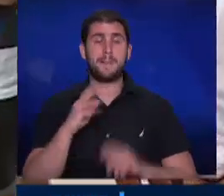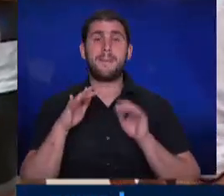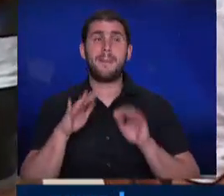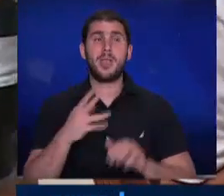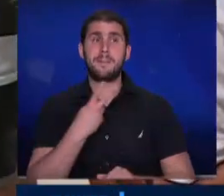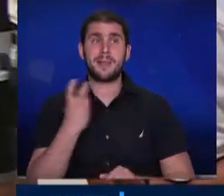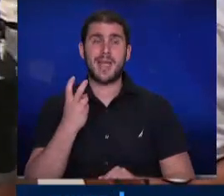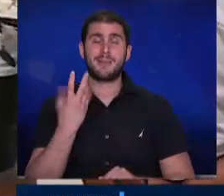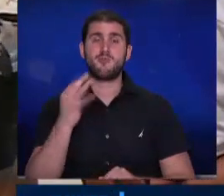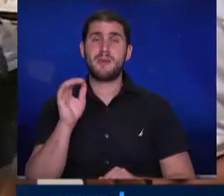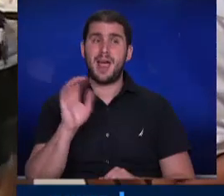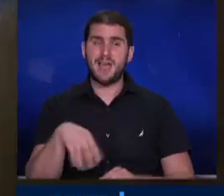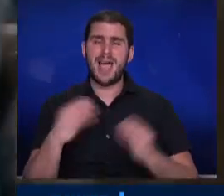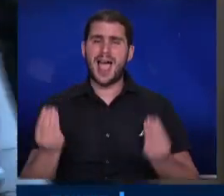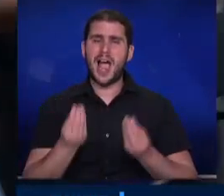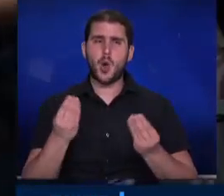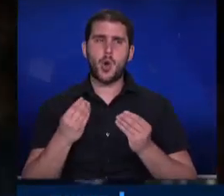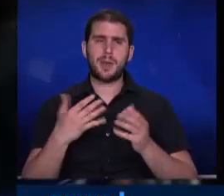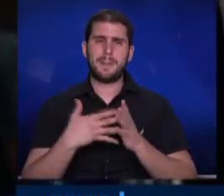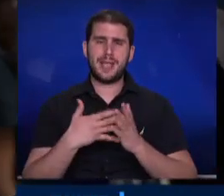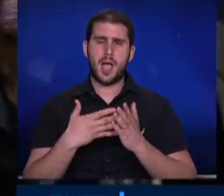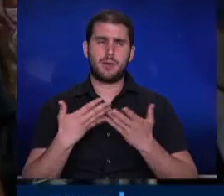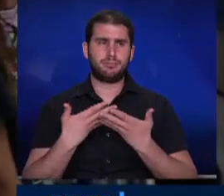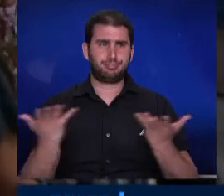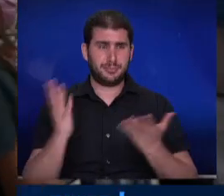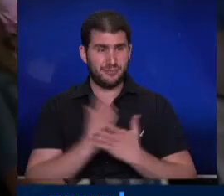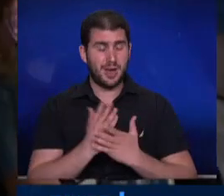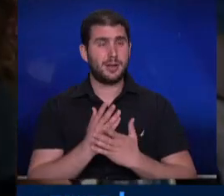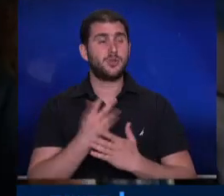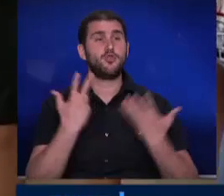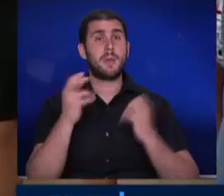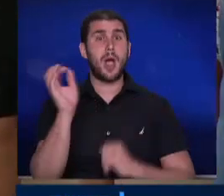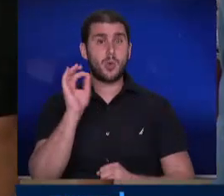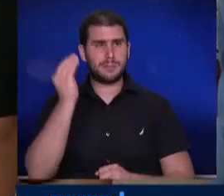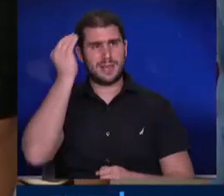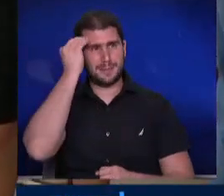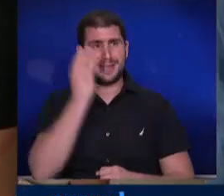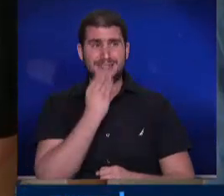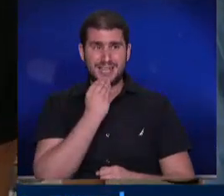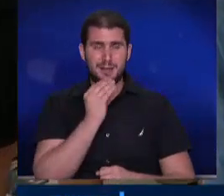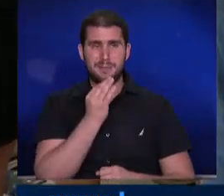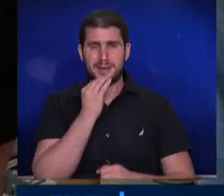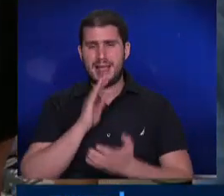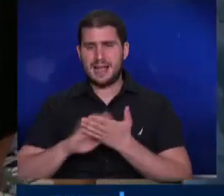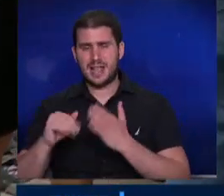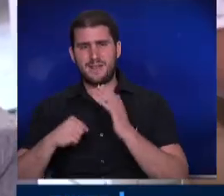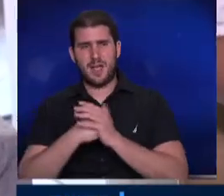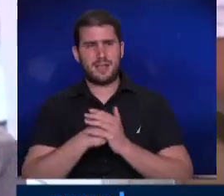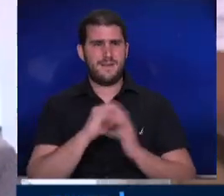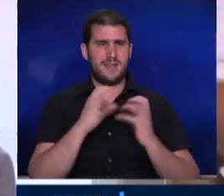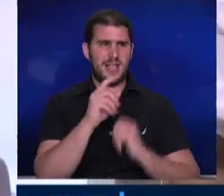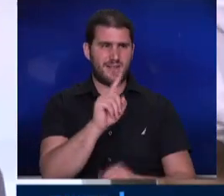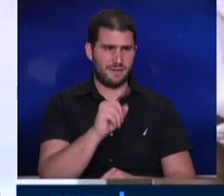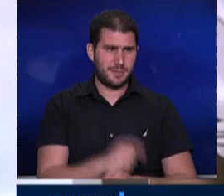ו-250 אלף ערכות בדיקה חולקו, הענות של כ-80% מתלמידי ישראל מגיל גן ועד כיתה ו'.